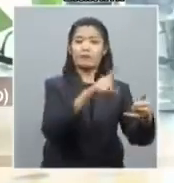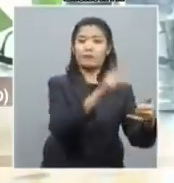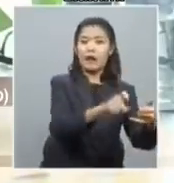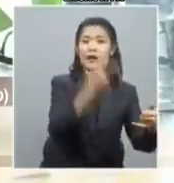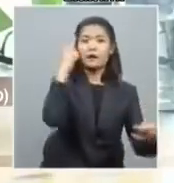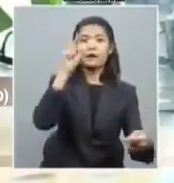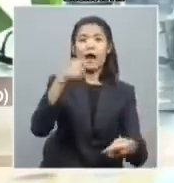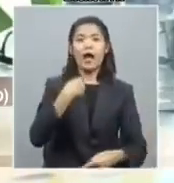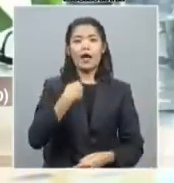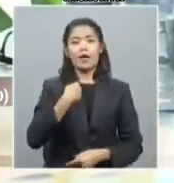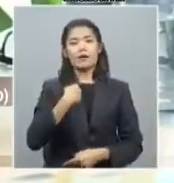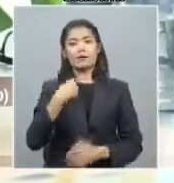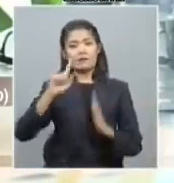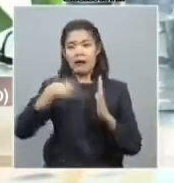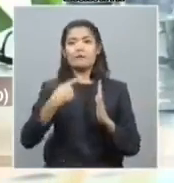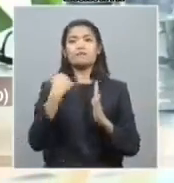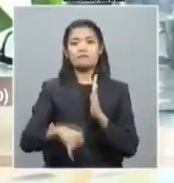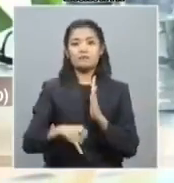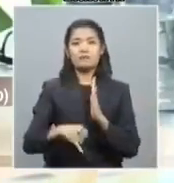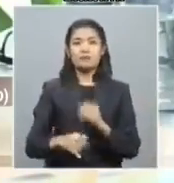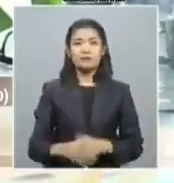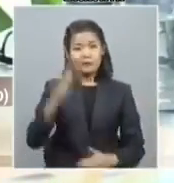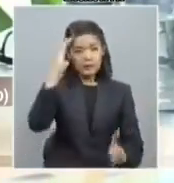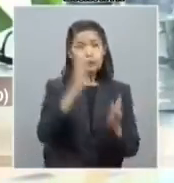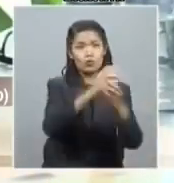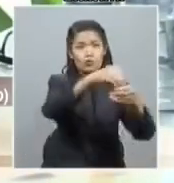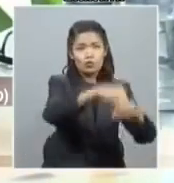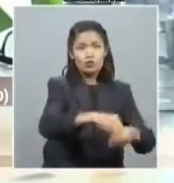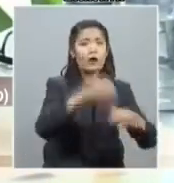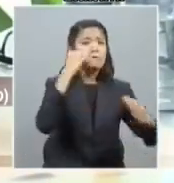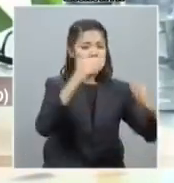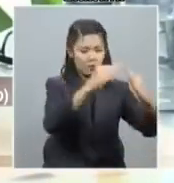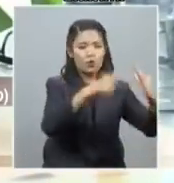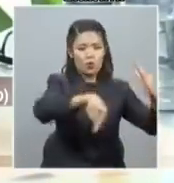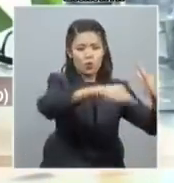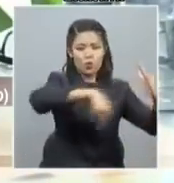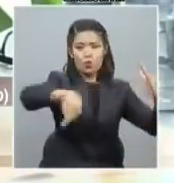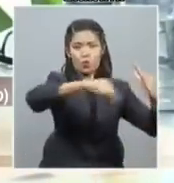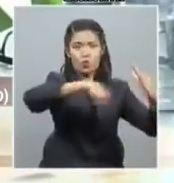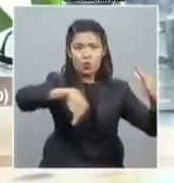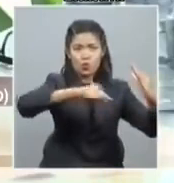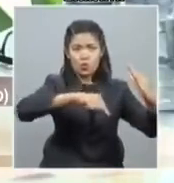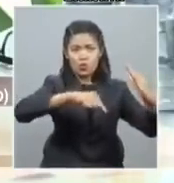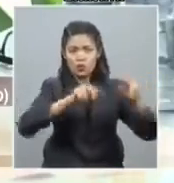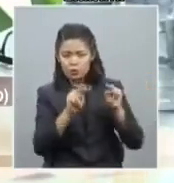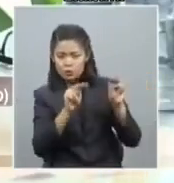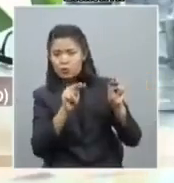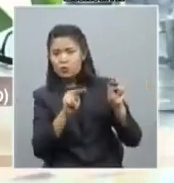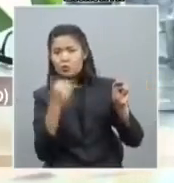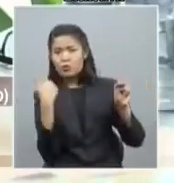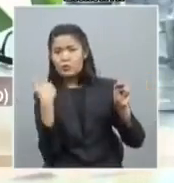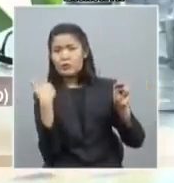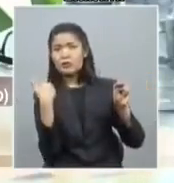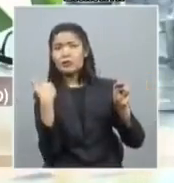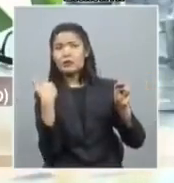ครก็คิดถึงผมเป็นคนแรกตอนนี้นะดาบเท่งเนี่ยยังอยู่ที่บ้านยังวนเวียนอยู่ยังอยู่ในรอบบ้านเขาอยู่และยังนั่งเฝ้าอยู่ที่หน้าบ้าน